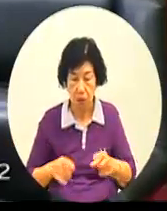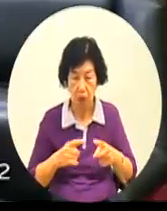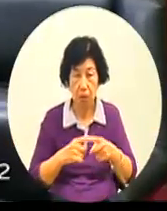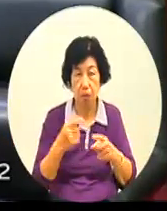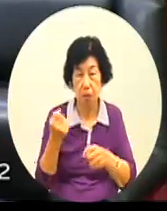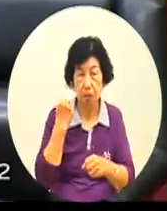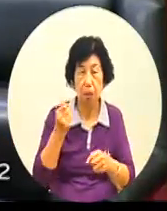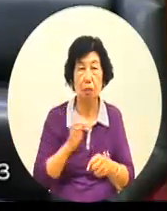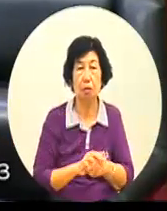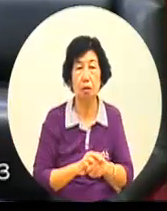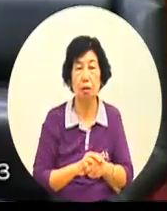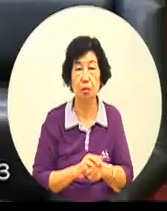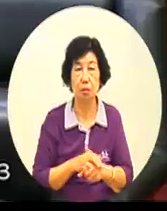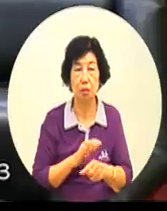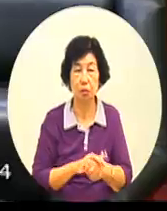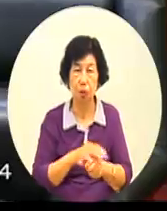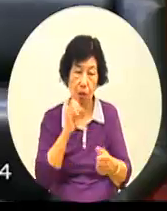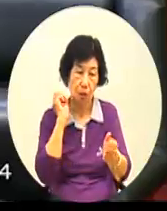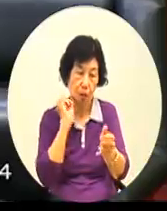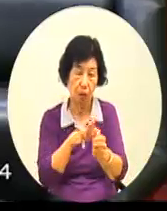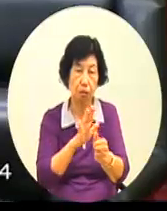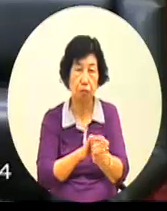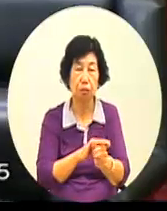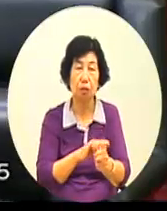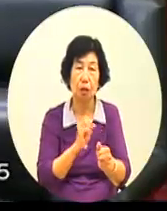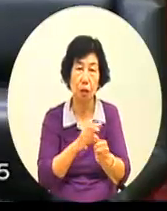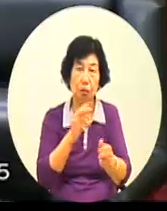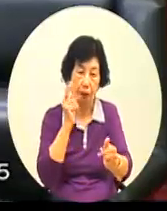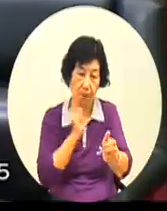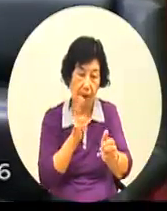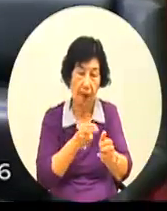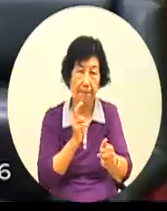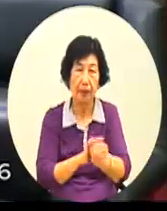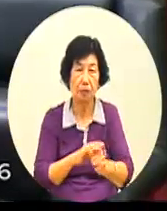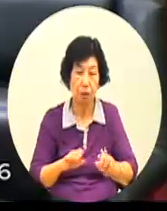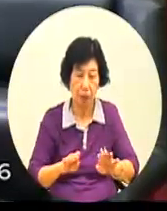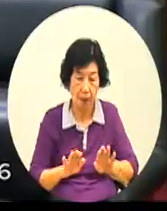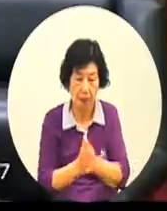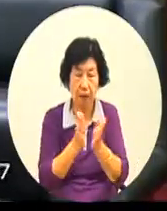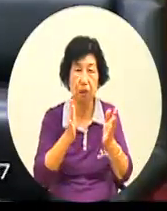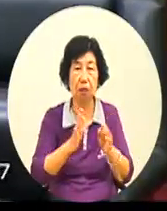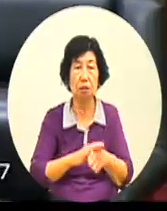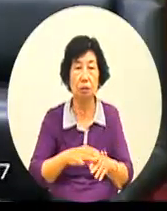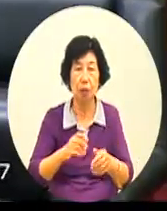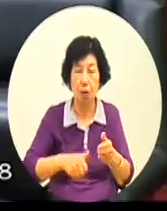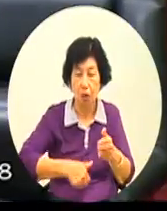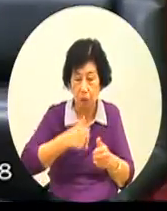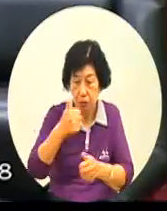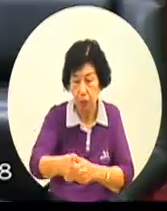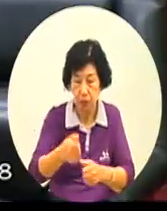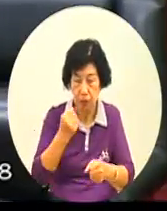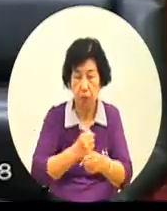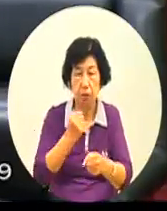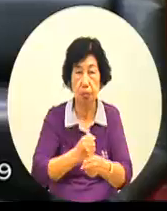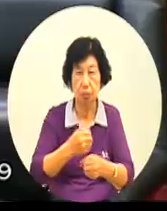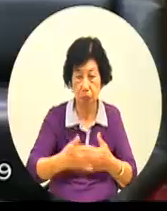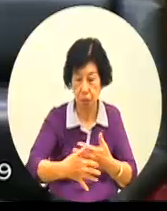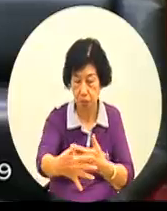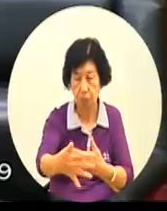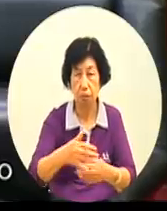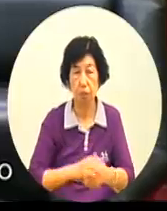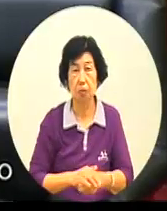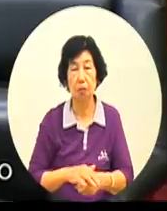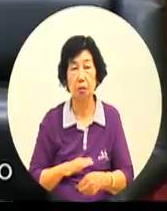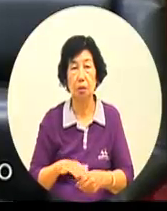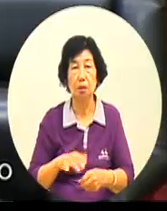下，主委你只要指示马上就进行。为什么有那么多的执行力要透过那么多的管道呢？我